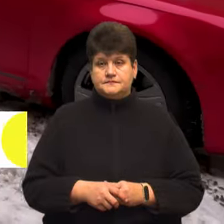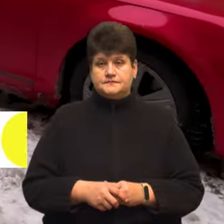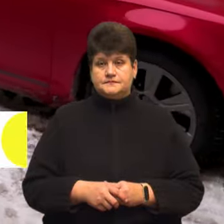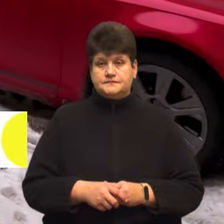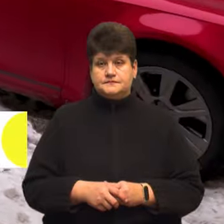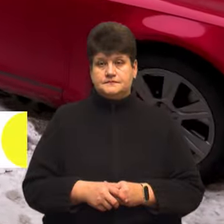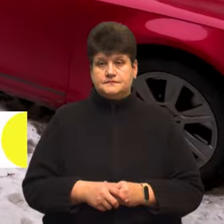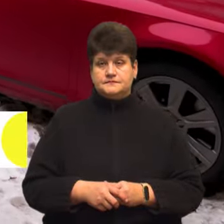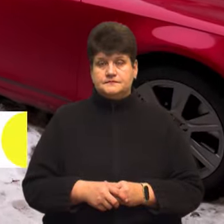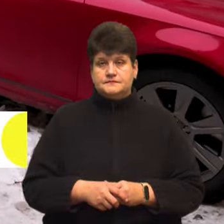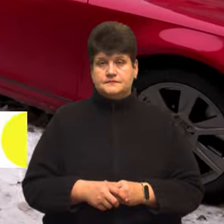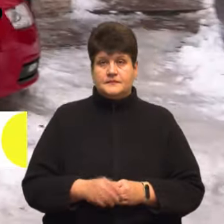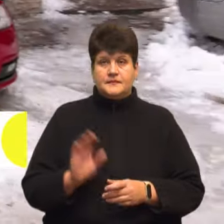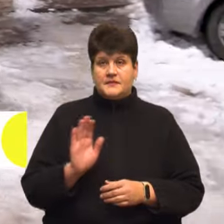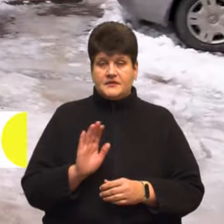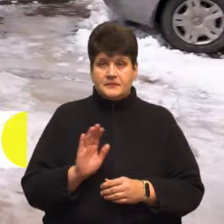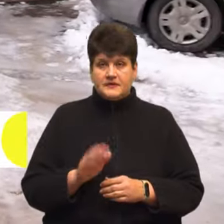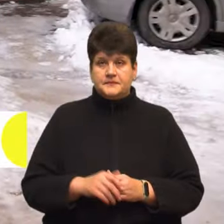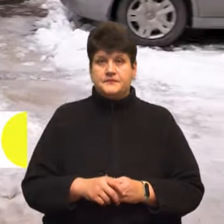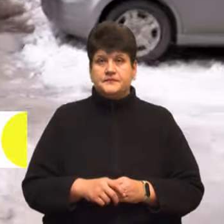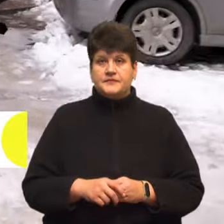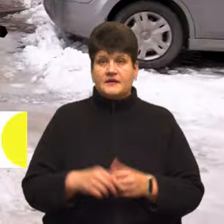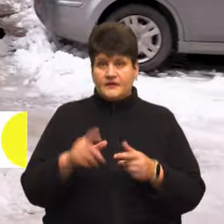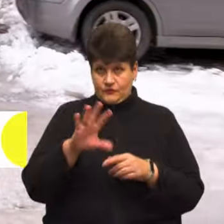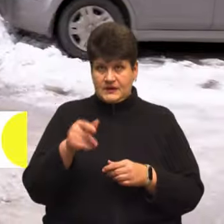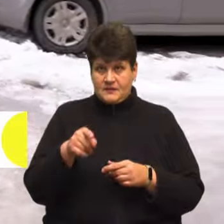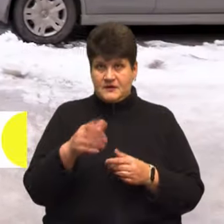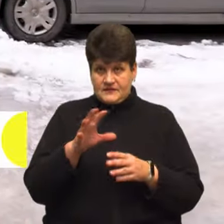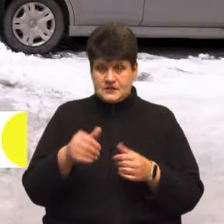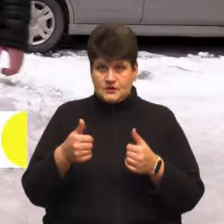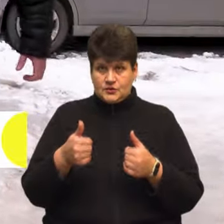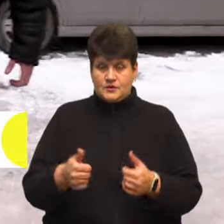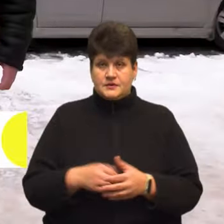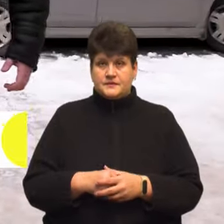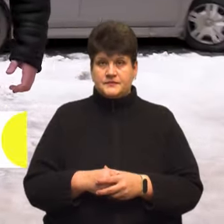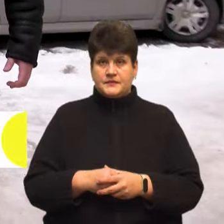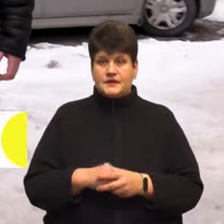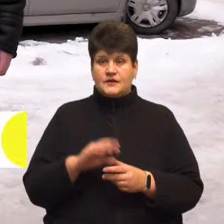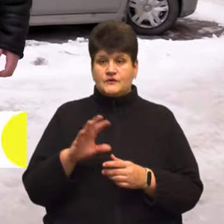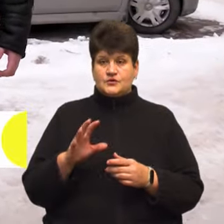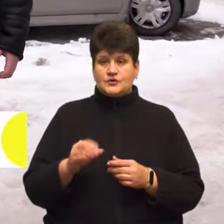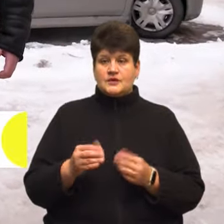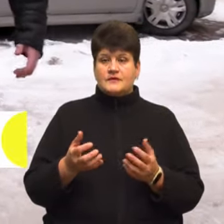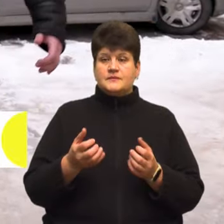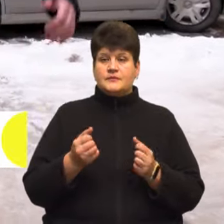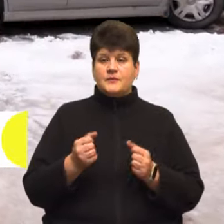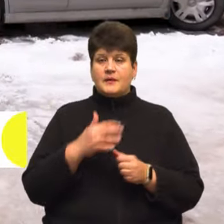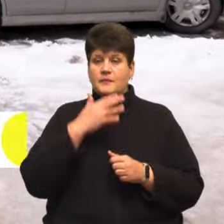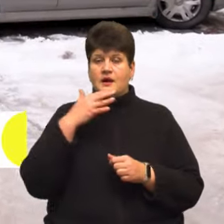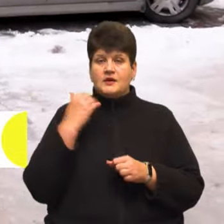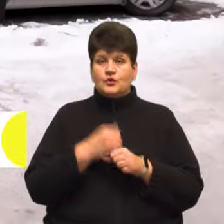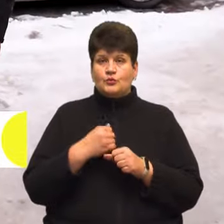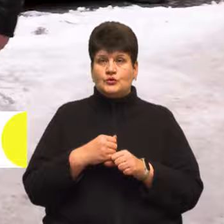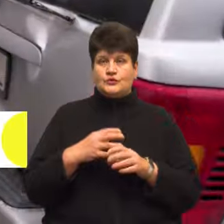кави Привіт друже Що як файно В тебе все добре Та добре дружище Все я короче їду бо багато роботи гаранчак